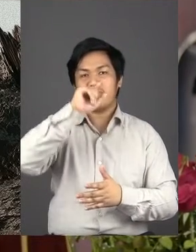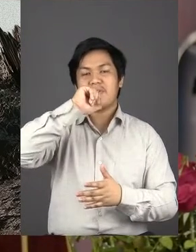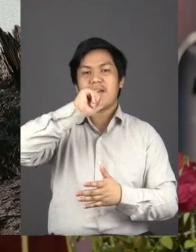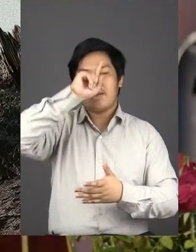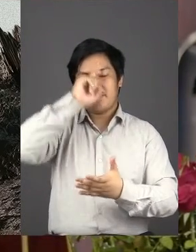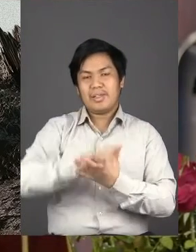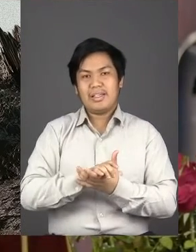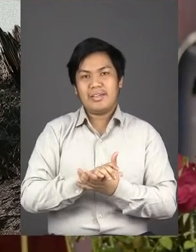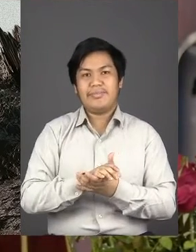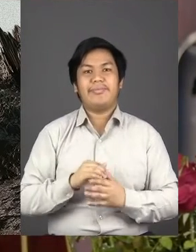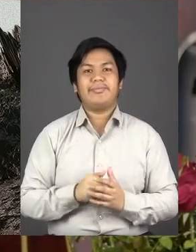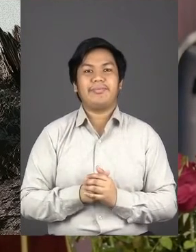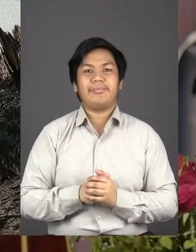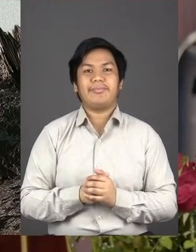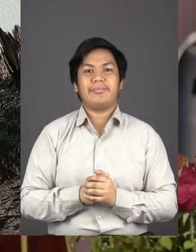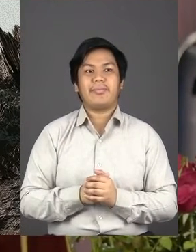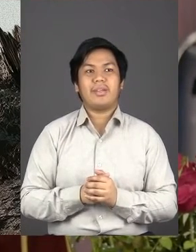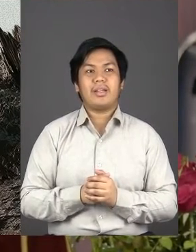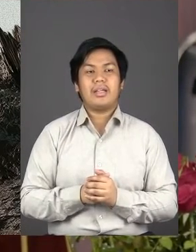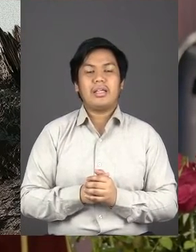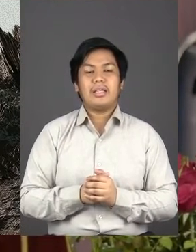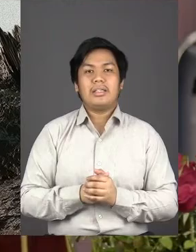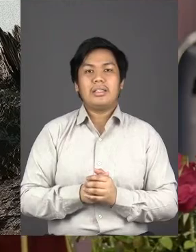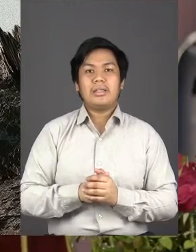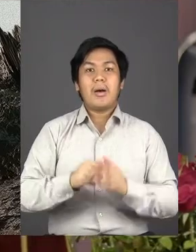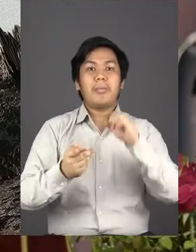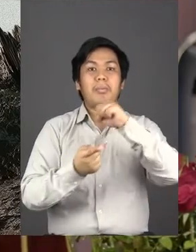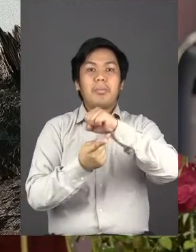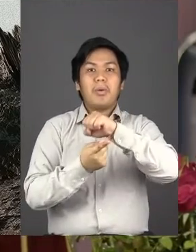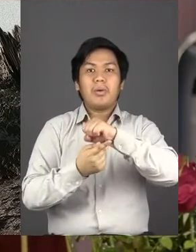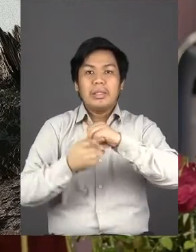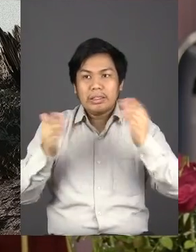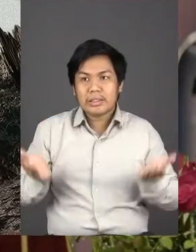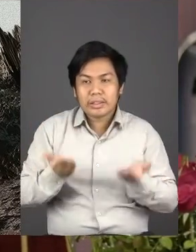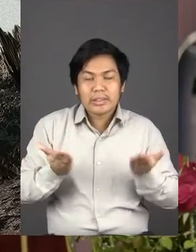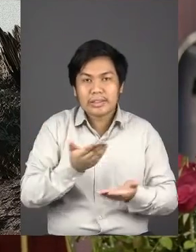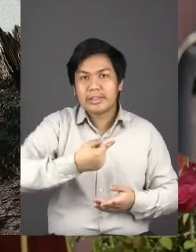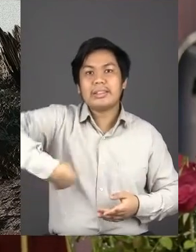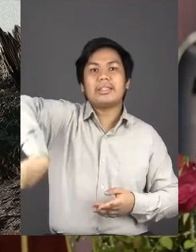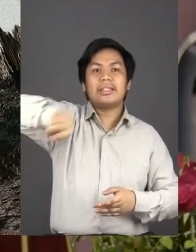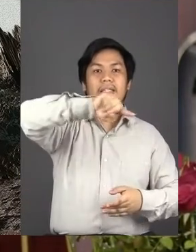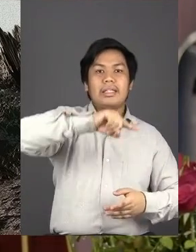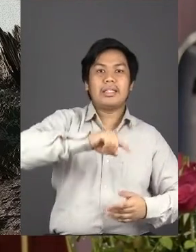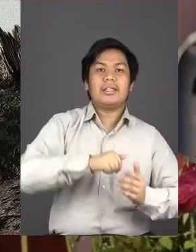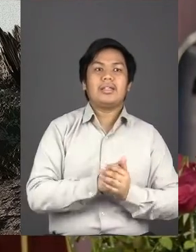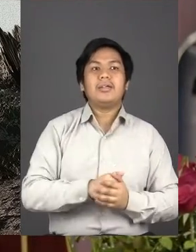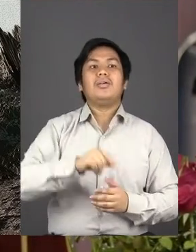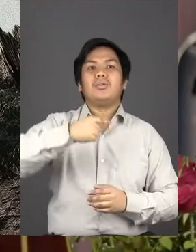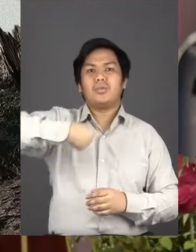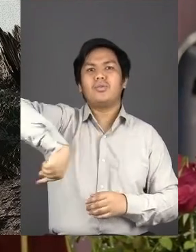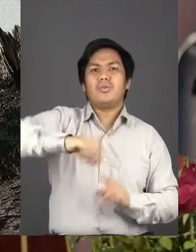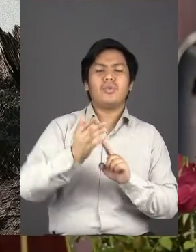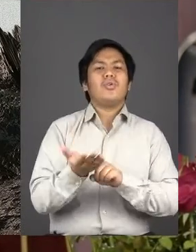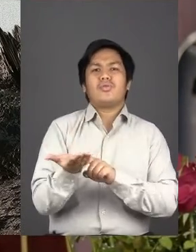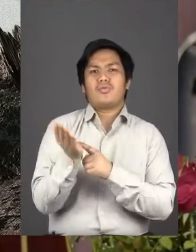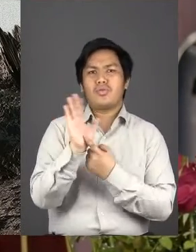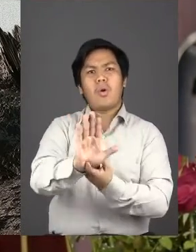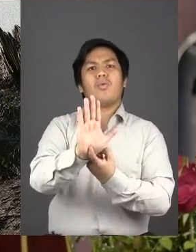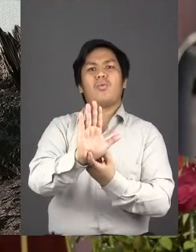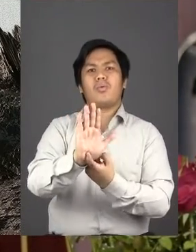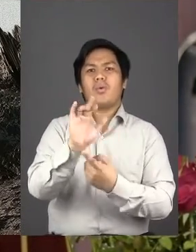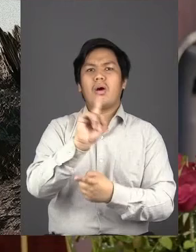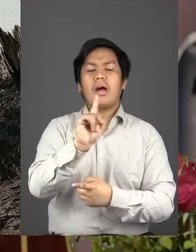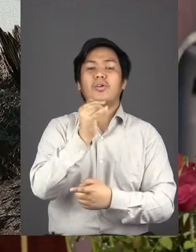kahihatnan. Ang panghihikayat ni Pablo dito, but instead, sabi niya, expose them.